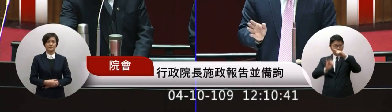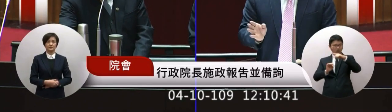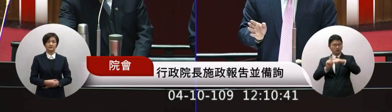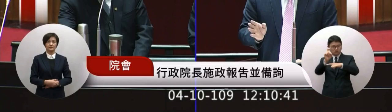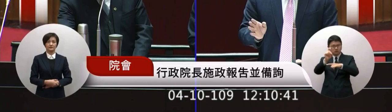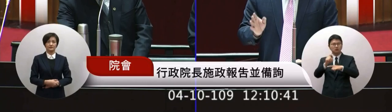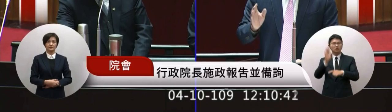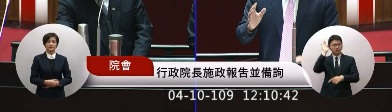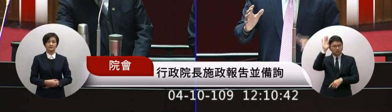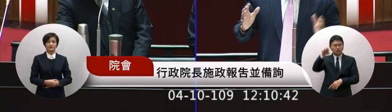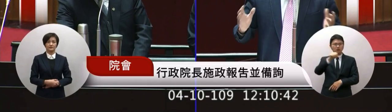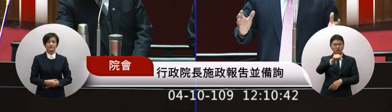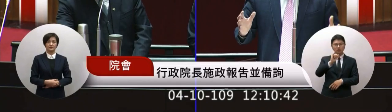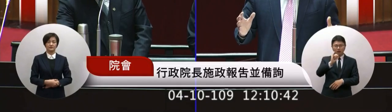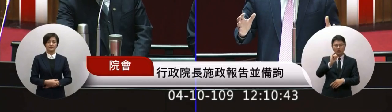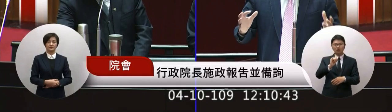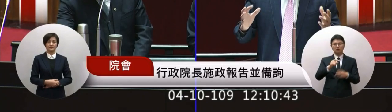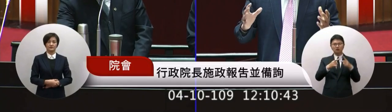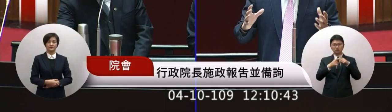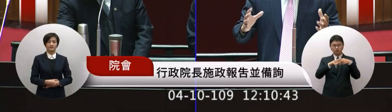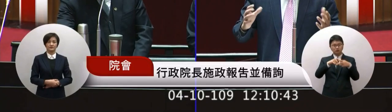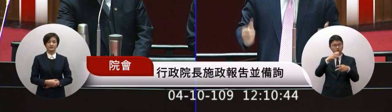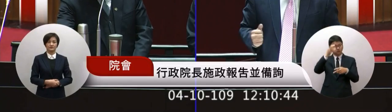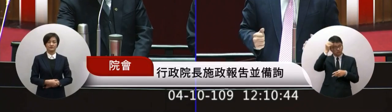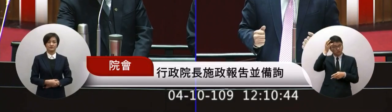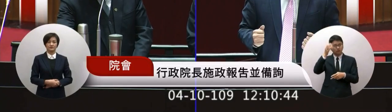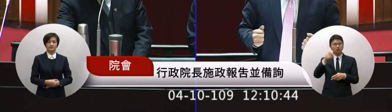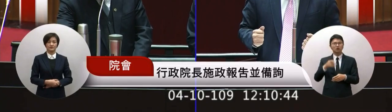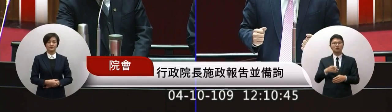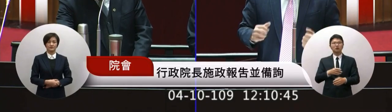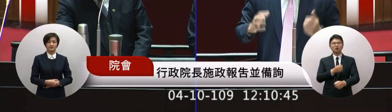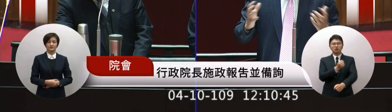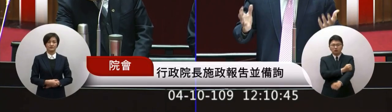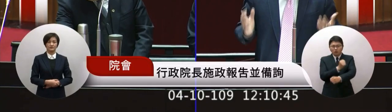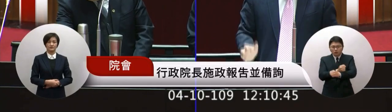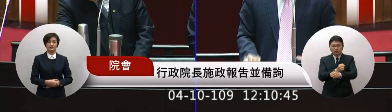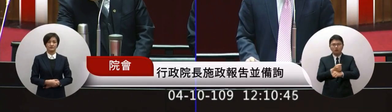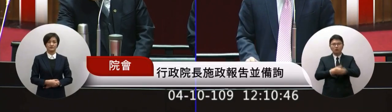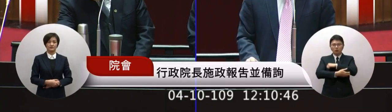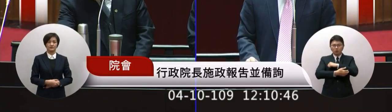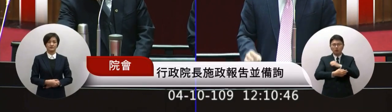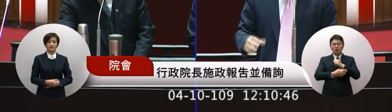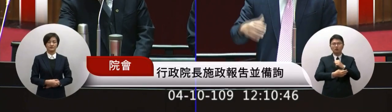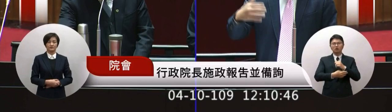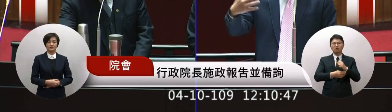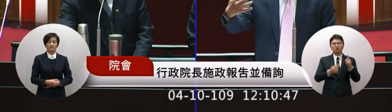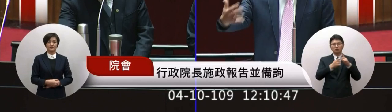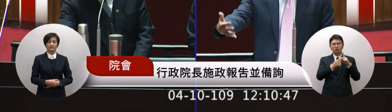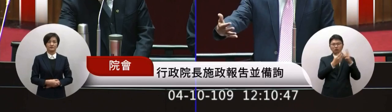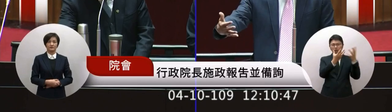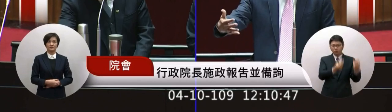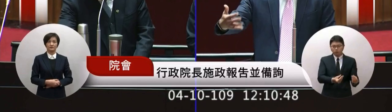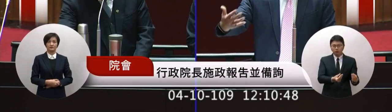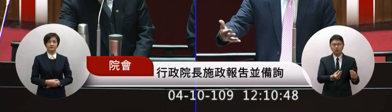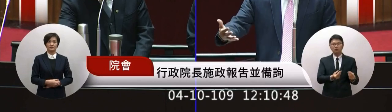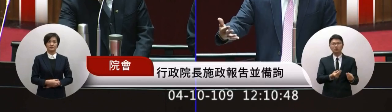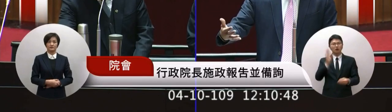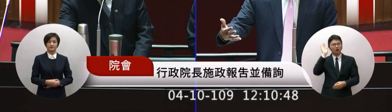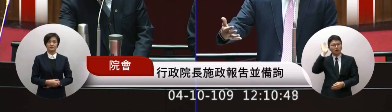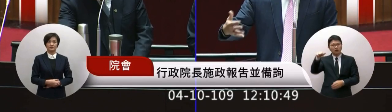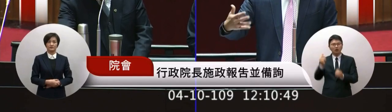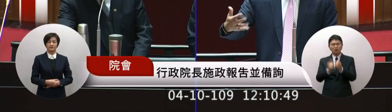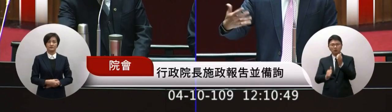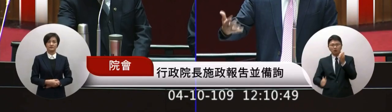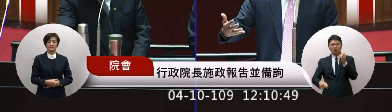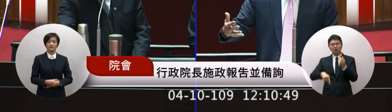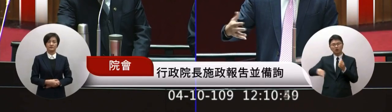AI 的时代，啊，那劳力啊劳动力会下降，好，整个工厂的劳动力下降，那我们下一代的工作，我是认